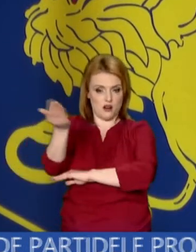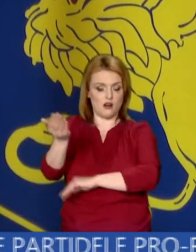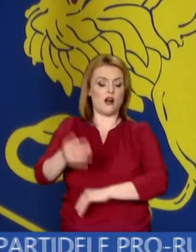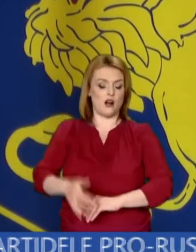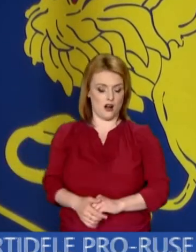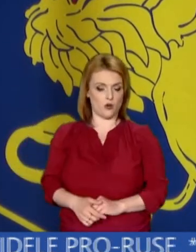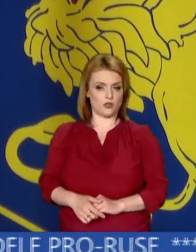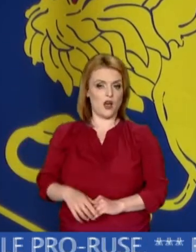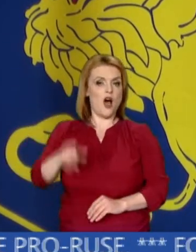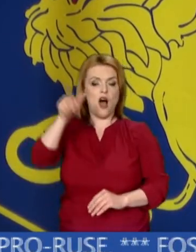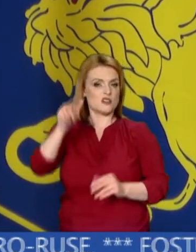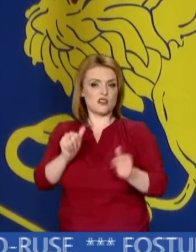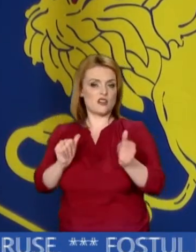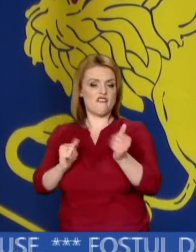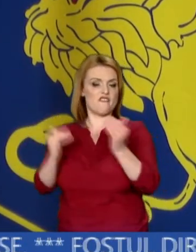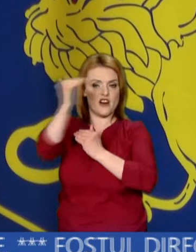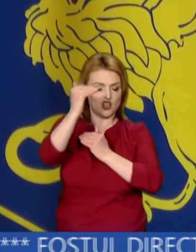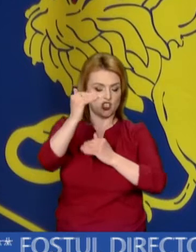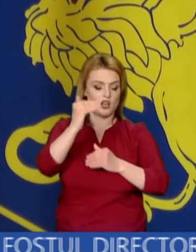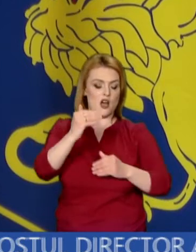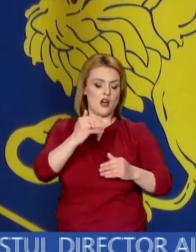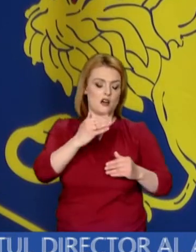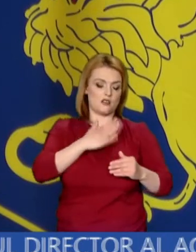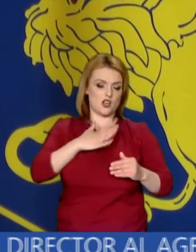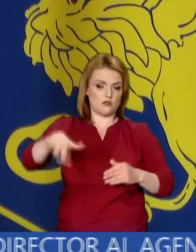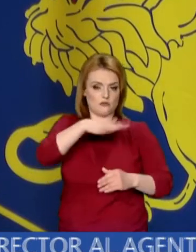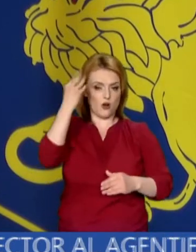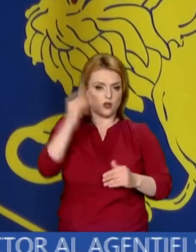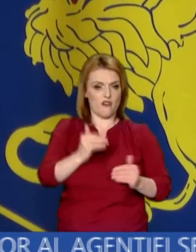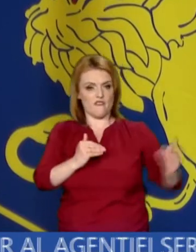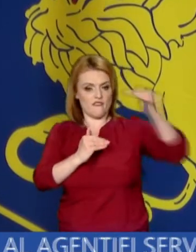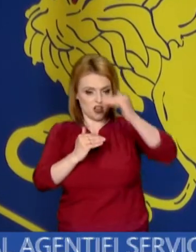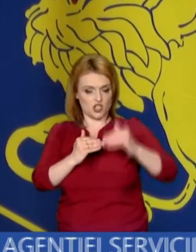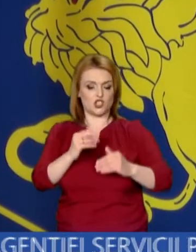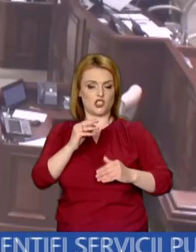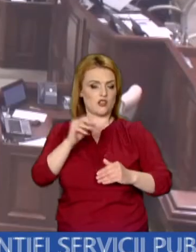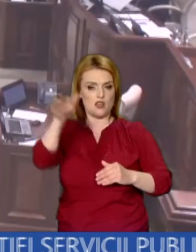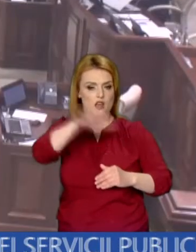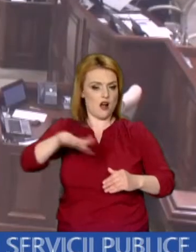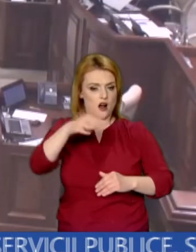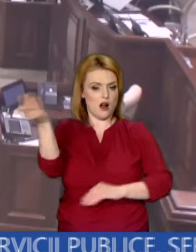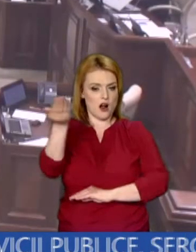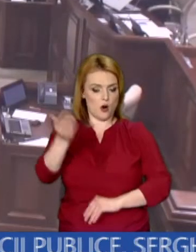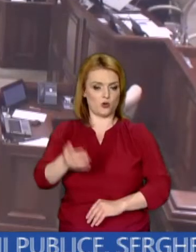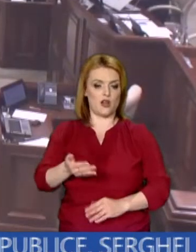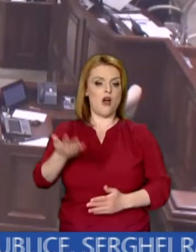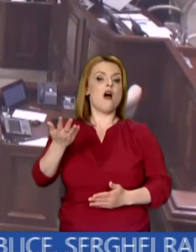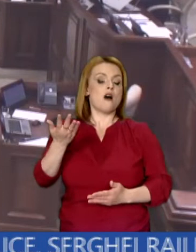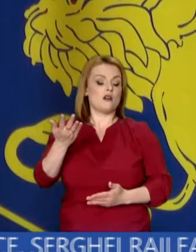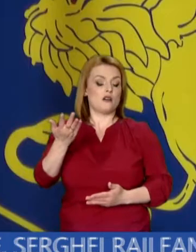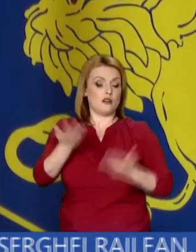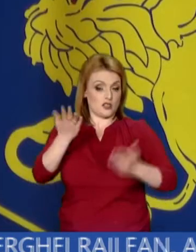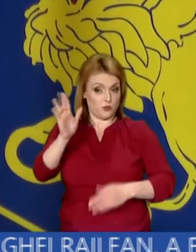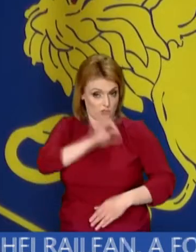alte autorități abilitate și competente, dar noi vom aplica exclusiv legea aprobată de Parlamentul Republicii